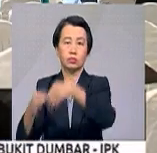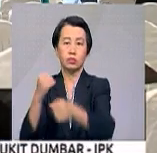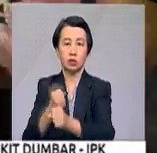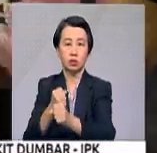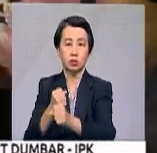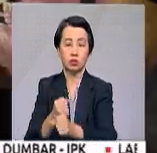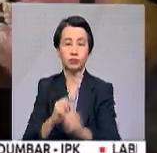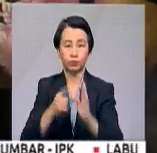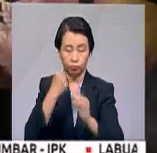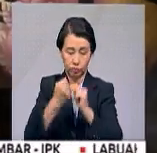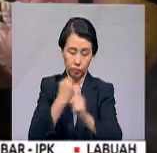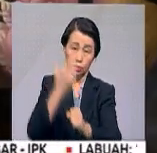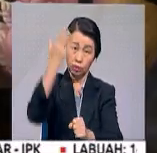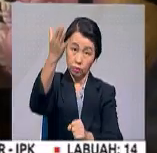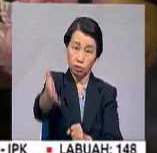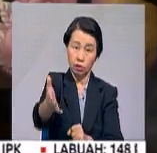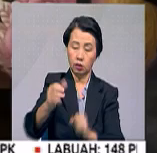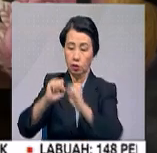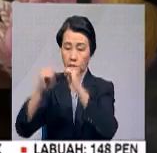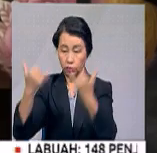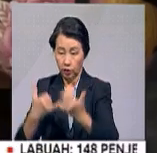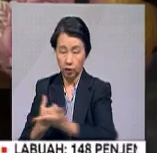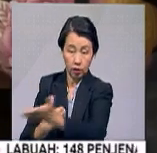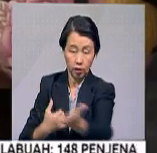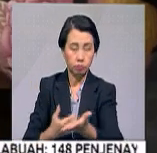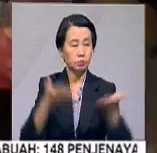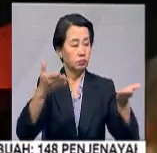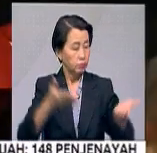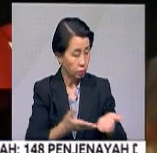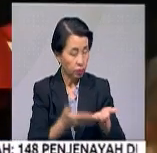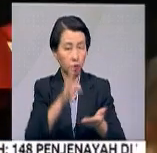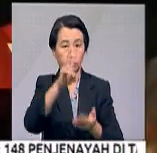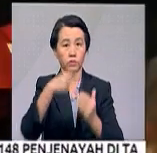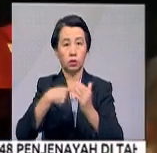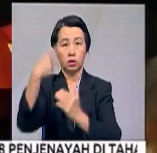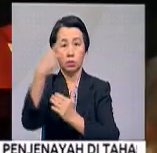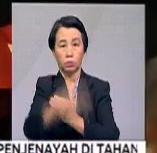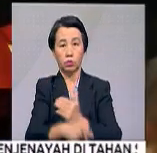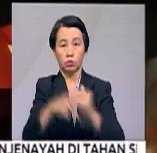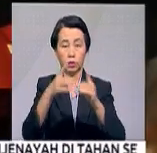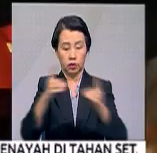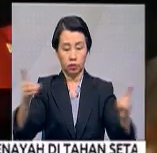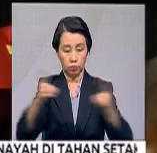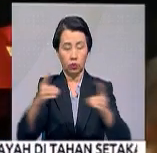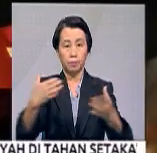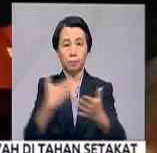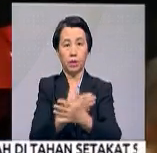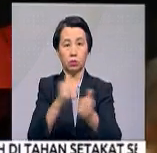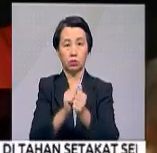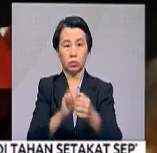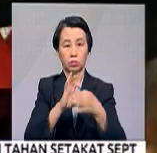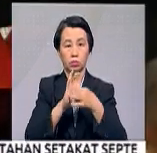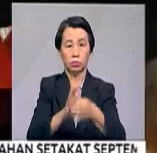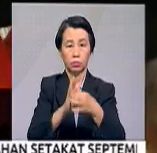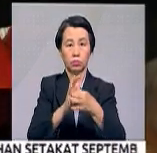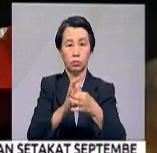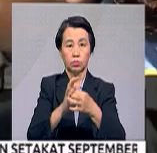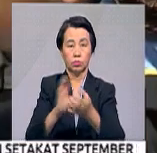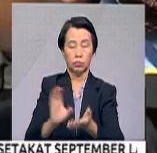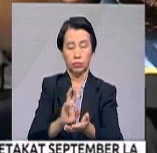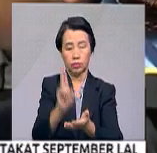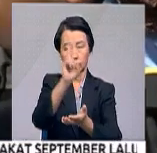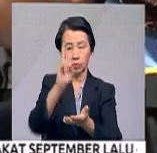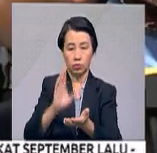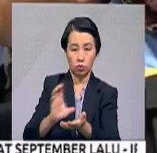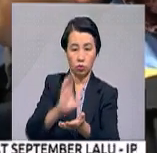Sementara itu, mulai tahun depan juga syarikat itu akan memperkenalkan dua program diploma baharu dengan kerjasama University College